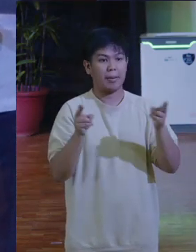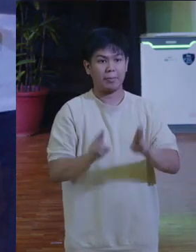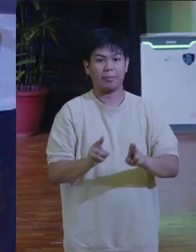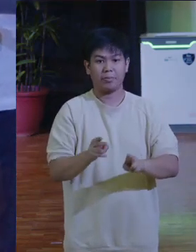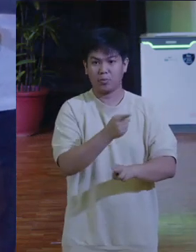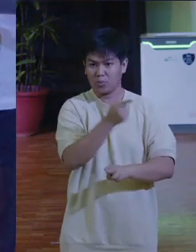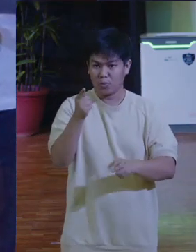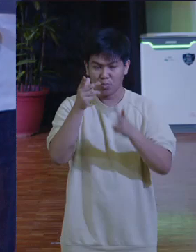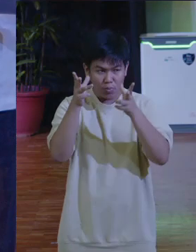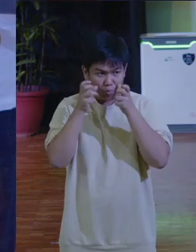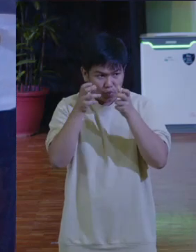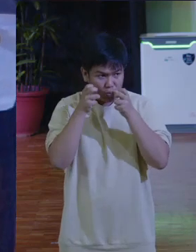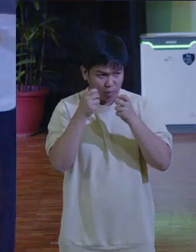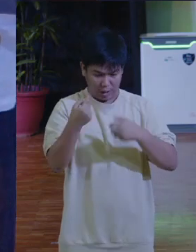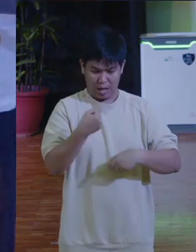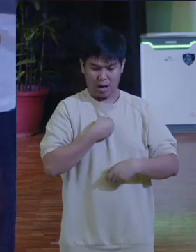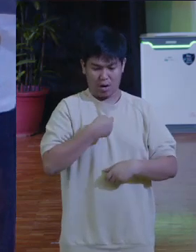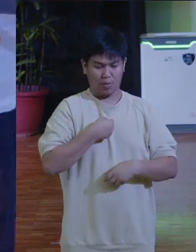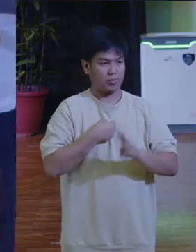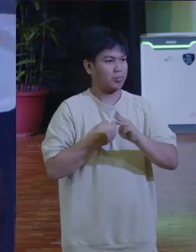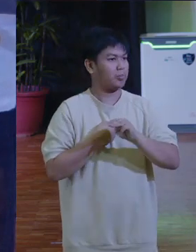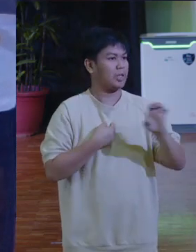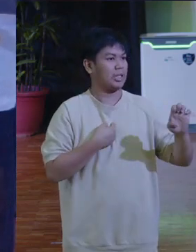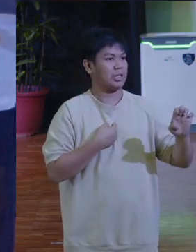your hearing, pointing to himself.